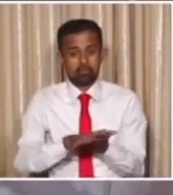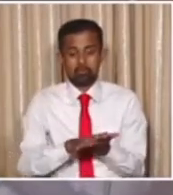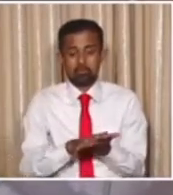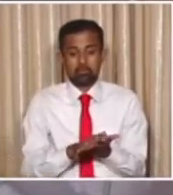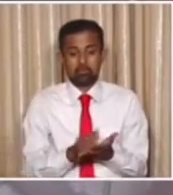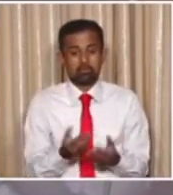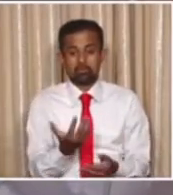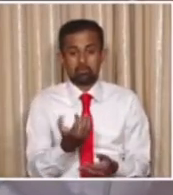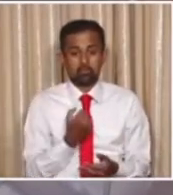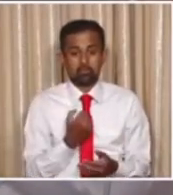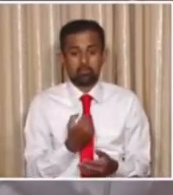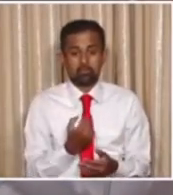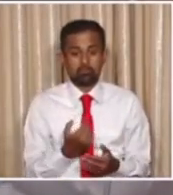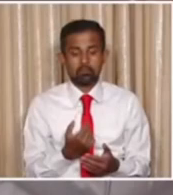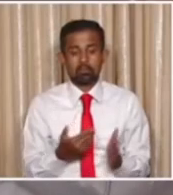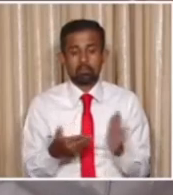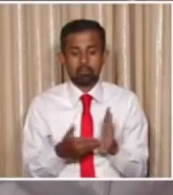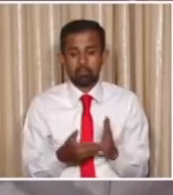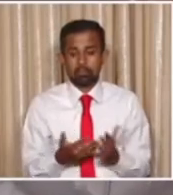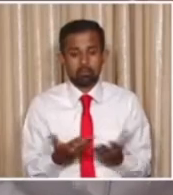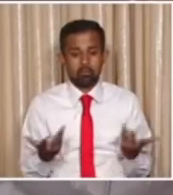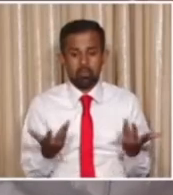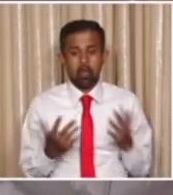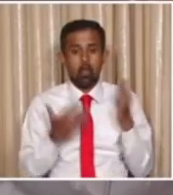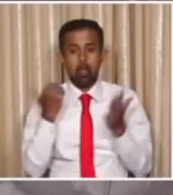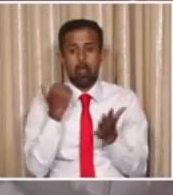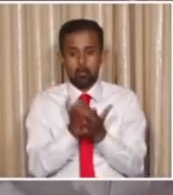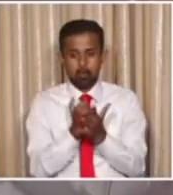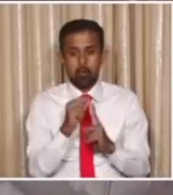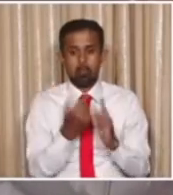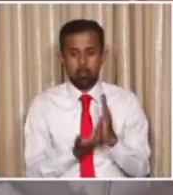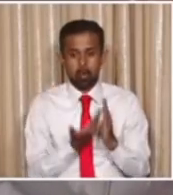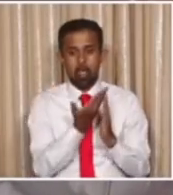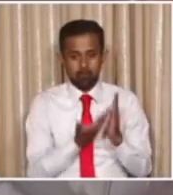ජනප්‍රිය තීන්දුවක් හැටියට පීඩාවට පත් කරන්න ගන්නේ නැහැ. දැන් මේ ලෝක බැංකුව වැඩසටහනේ තිනවා.